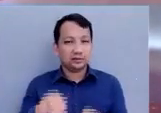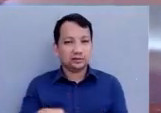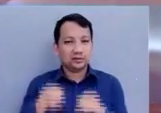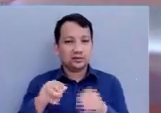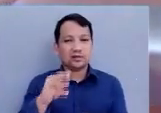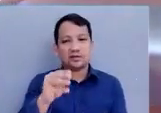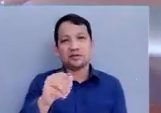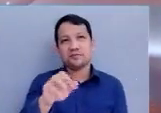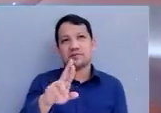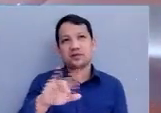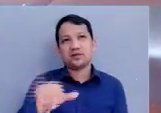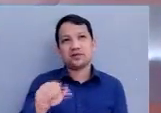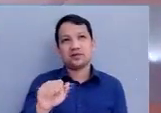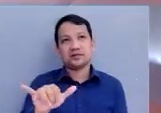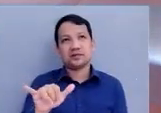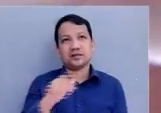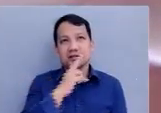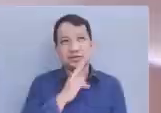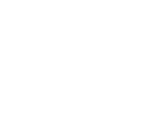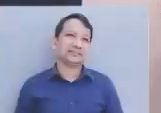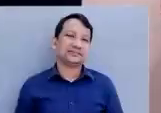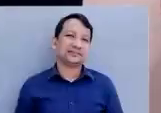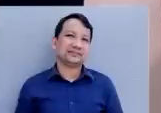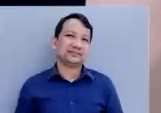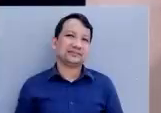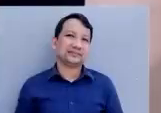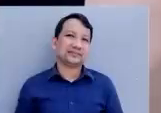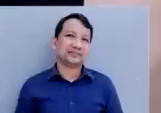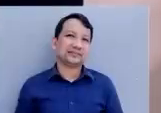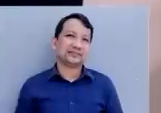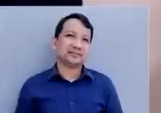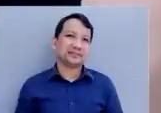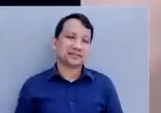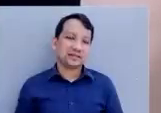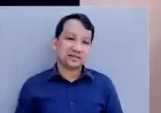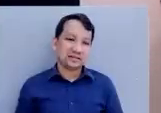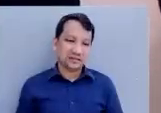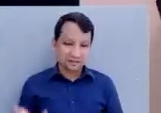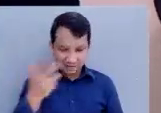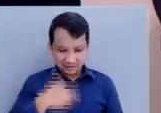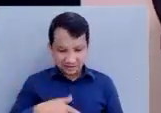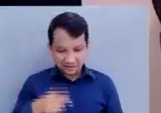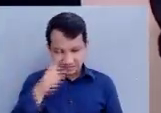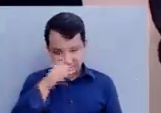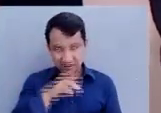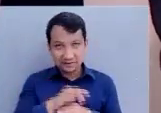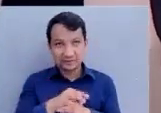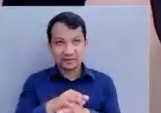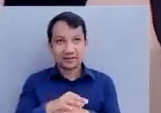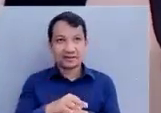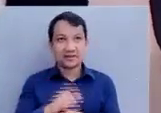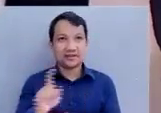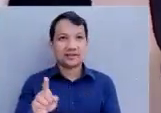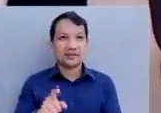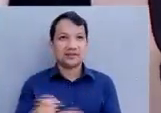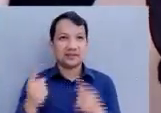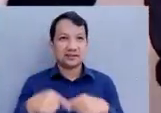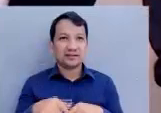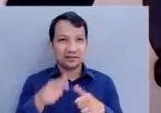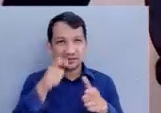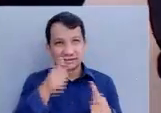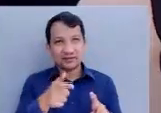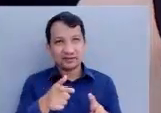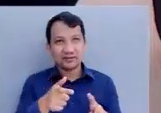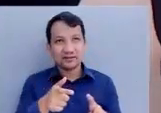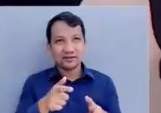Mary J restaurant yan after mabusog ang ating Faith ano panonood din sa ginawa ni laya ito Nam